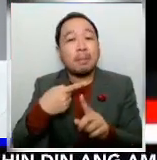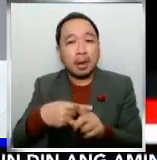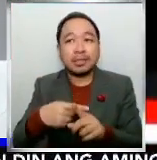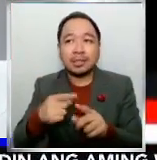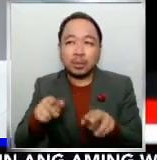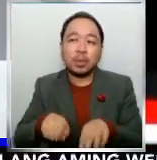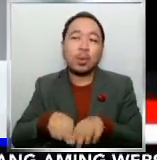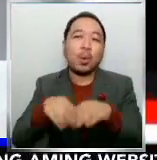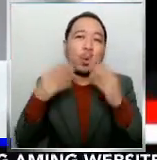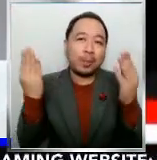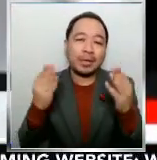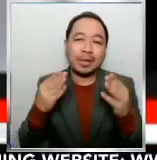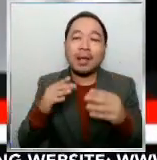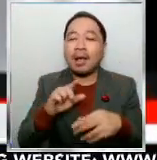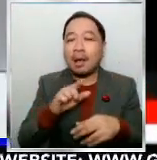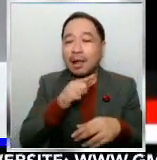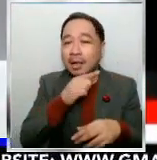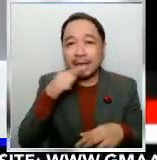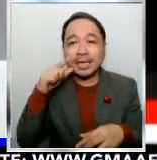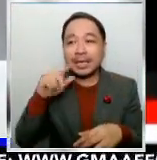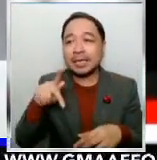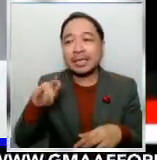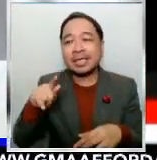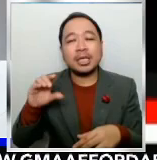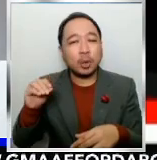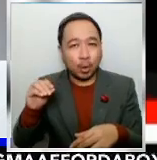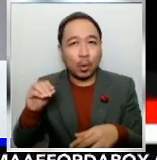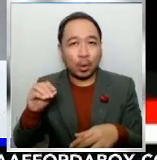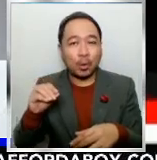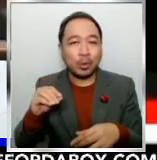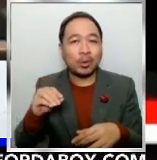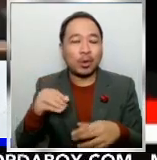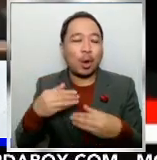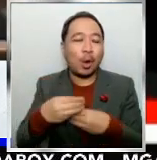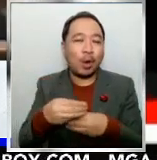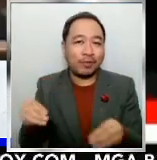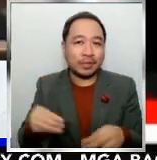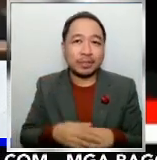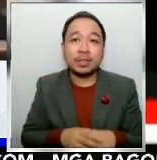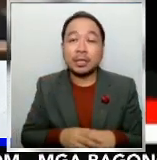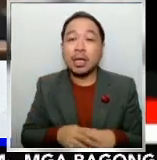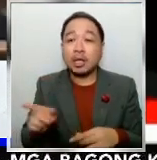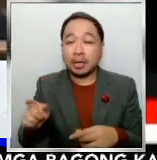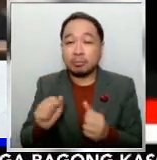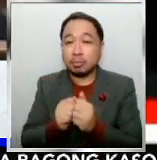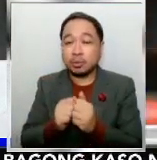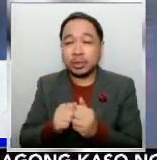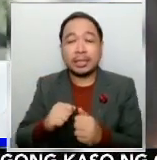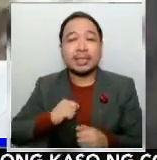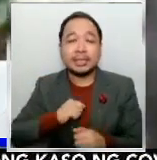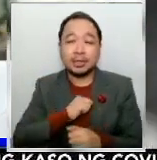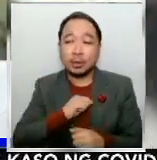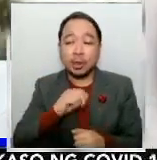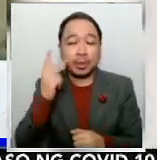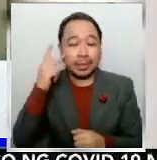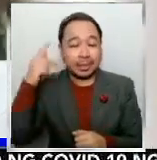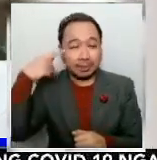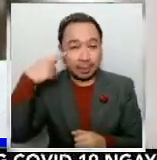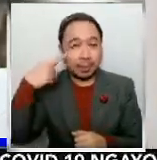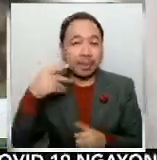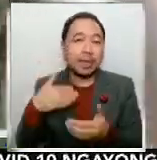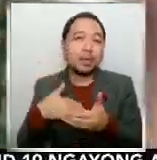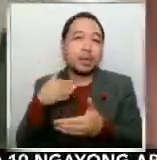Ang katandem naman ni Robredo na si Senator Kiko Pangilinan dumalo sa isang Senate session ngayong araw.